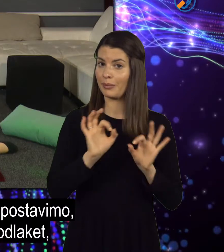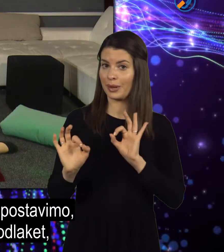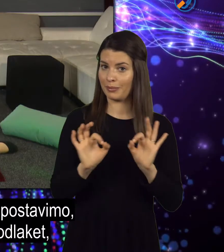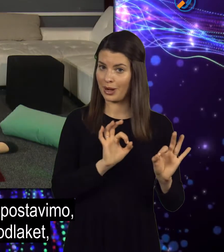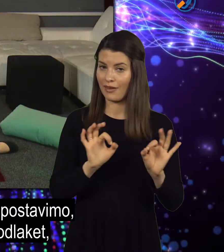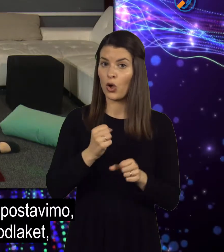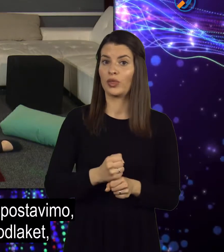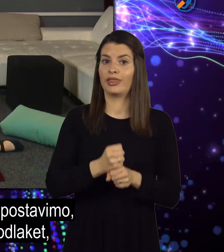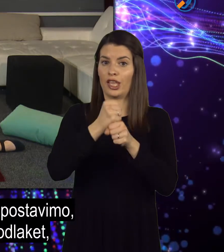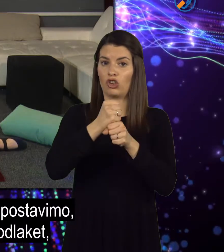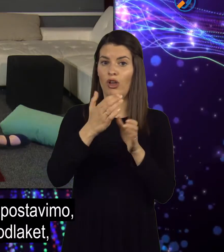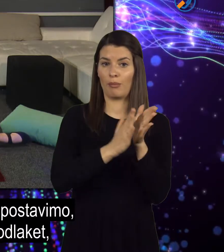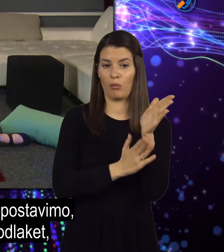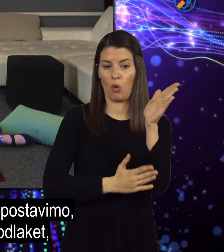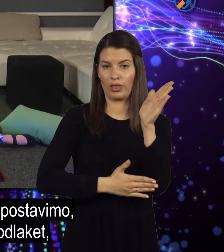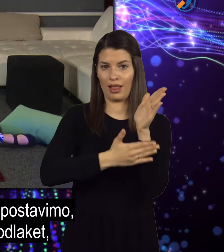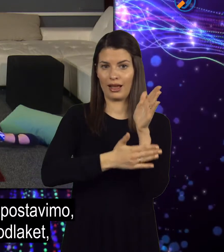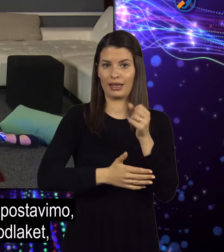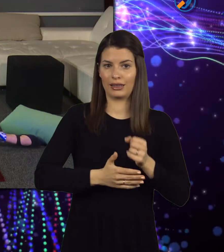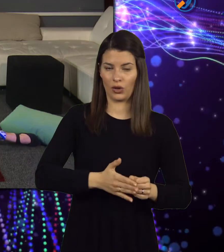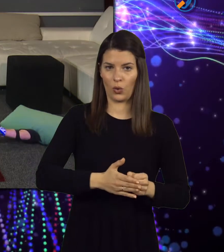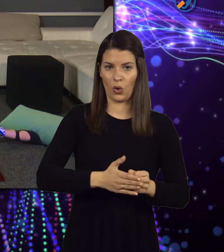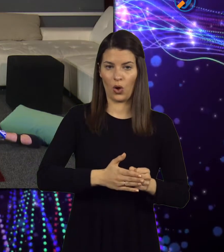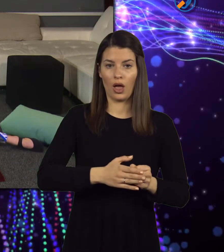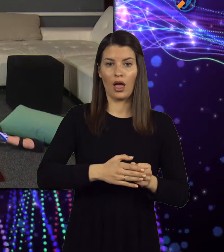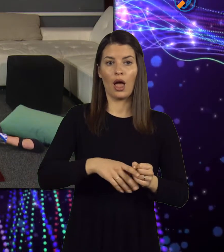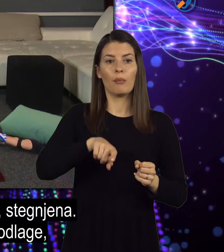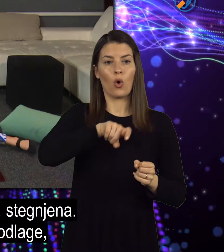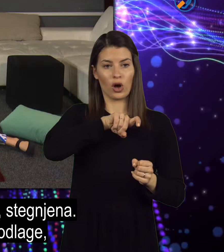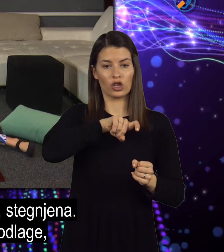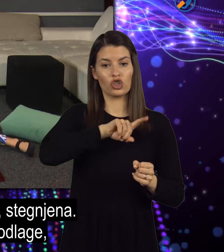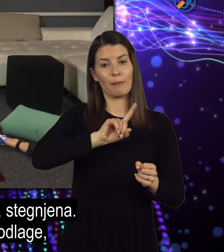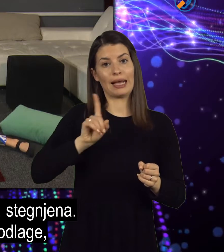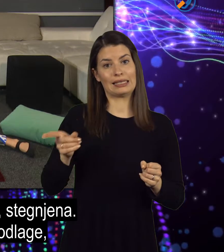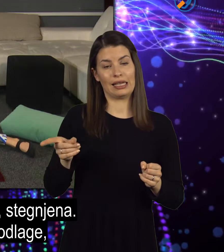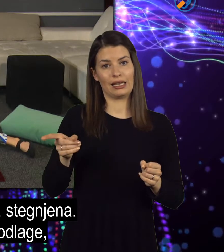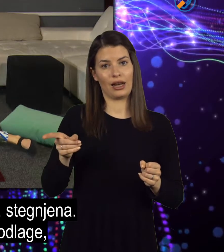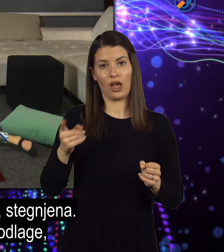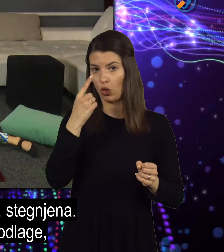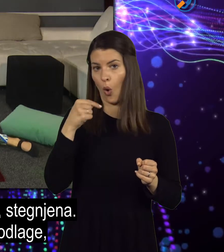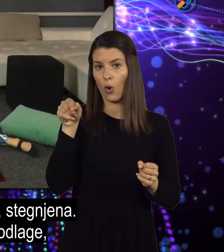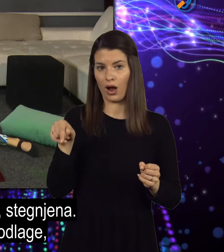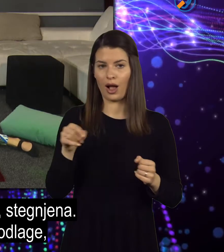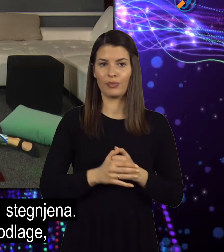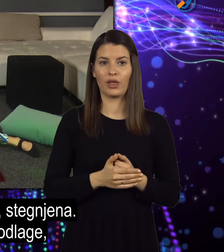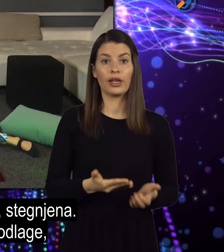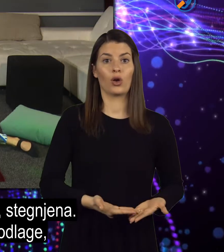Ponovno se najprej postavimo, teža gre na podlaket, noga je pokrčena, stegnjena,